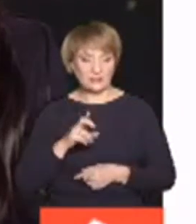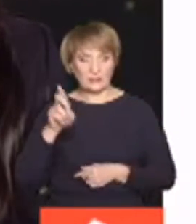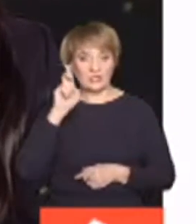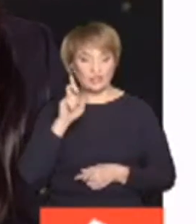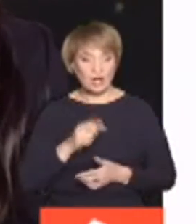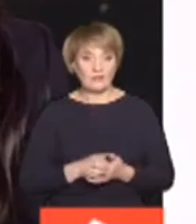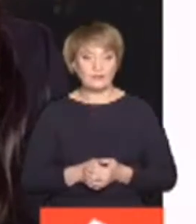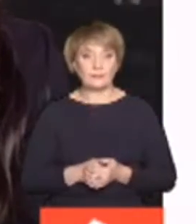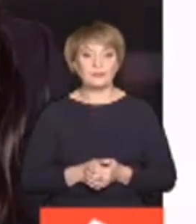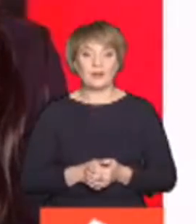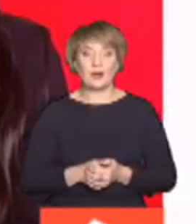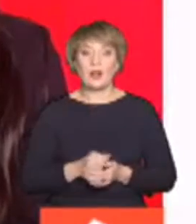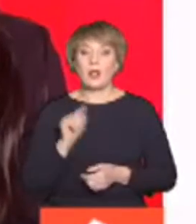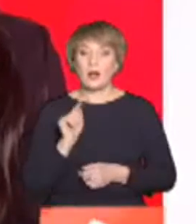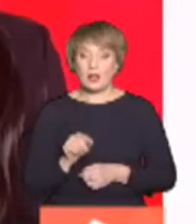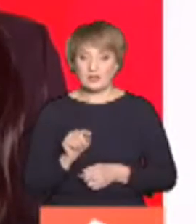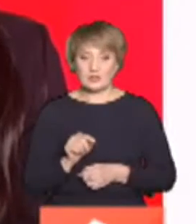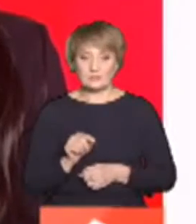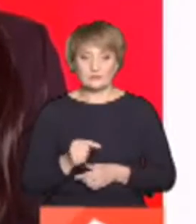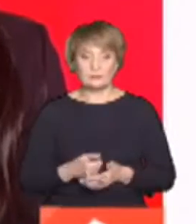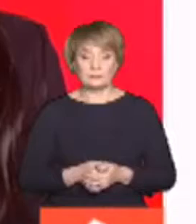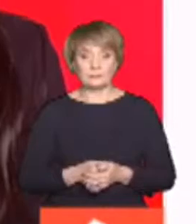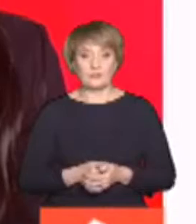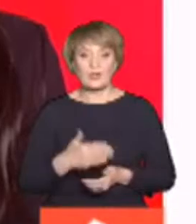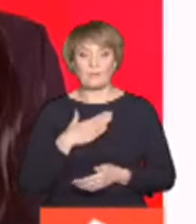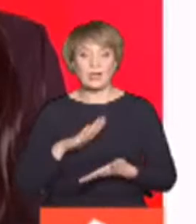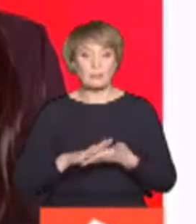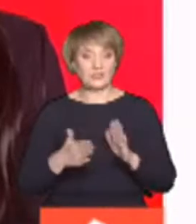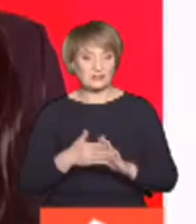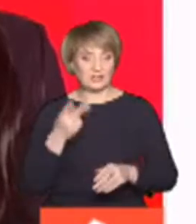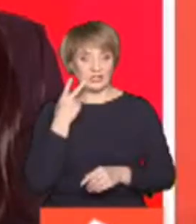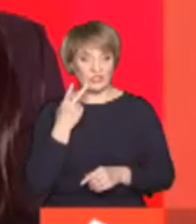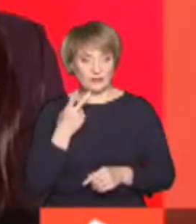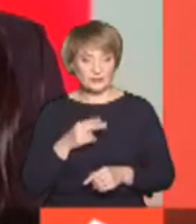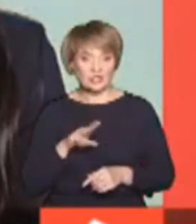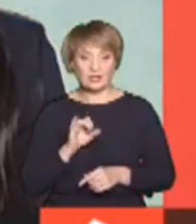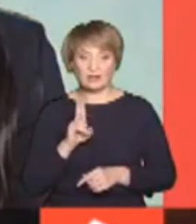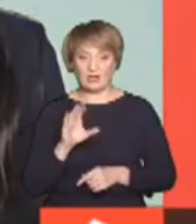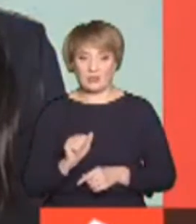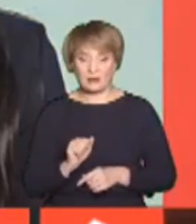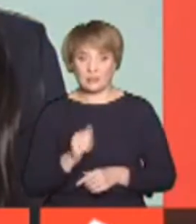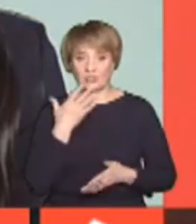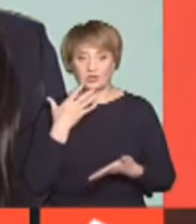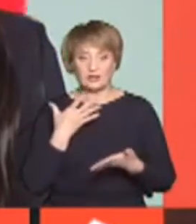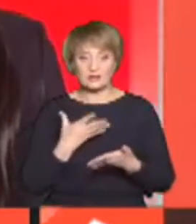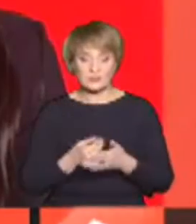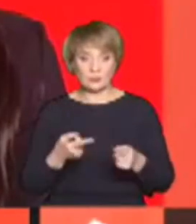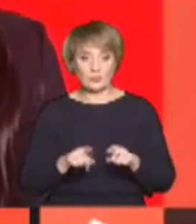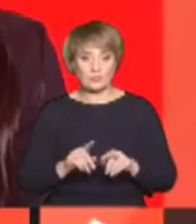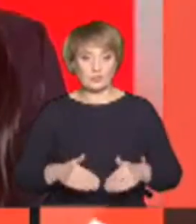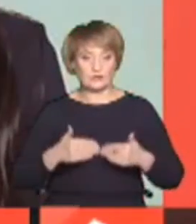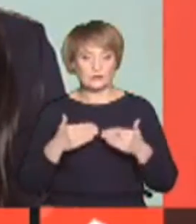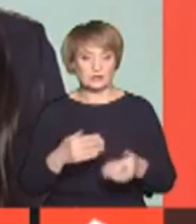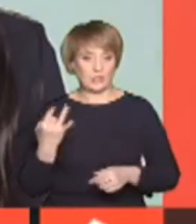держави. От. Але попри те, моя позиція завжди була така. Наразі, на своєму цьому етапі